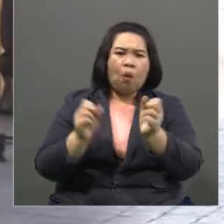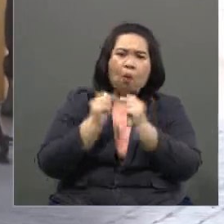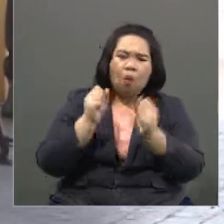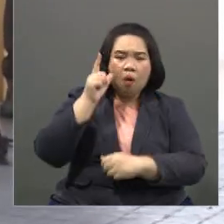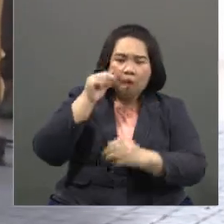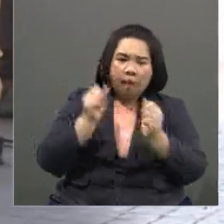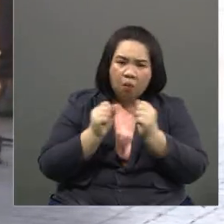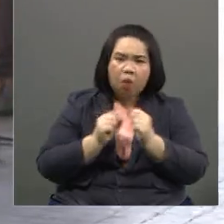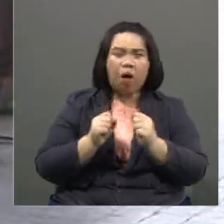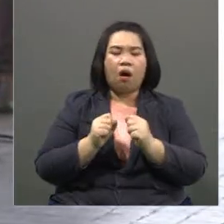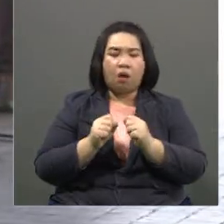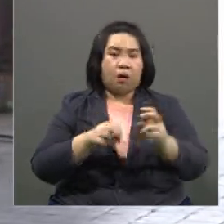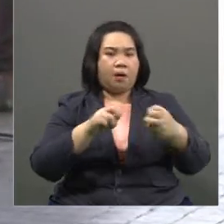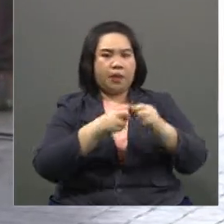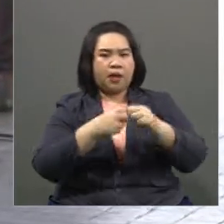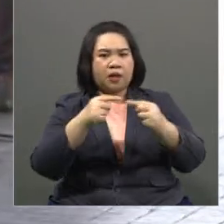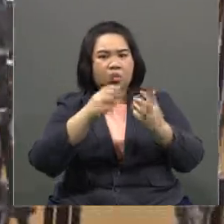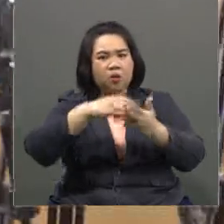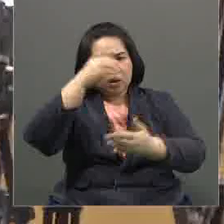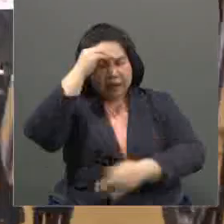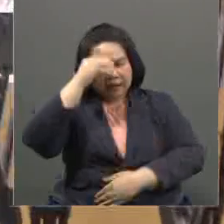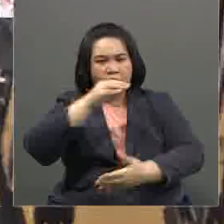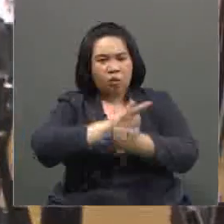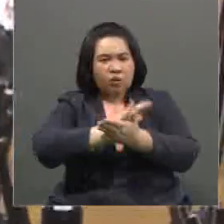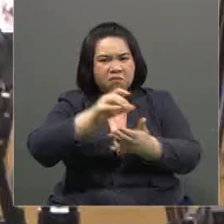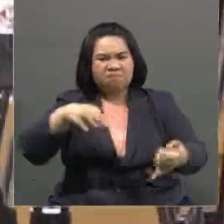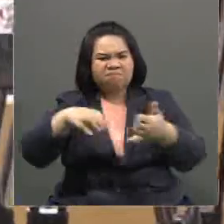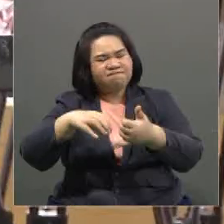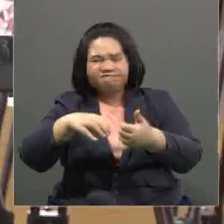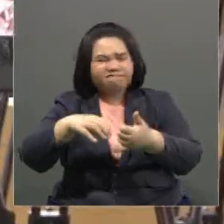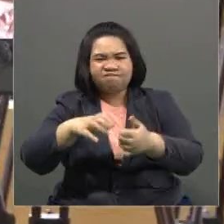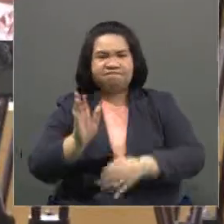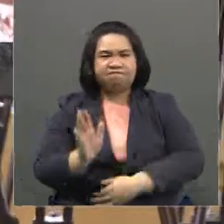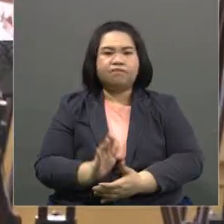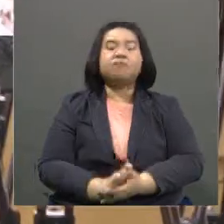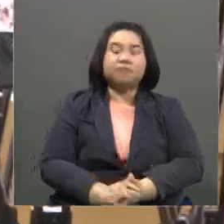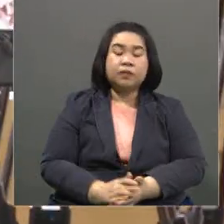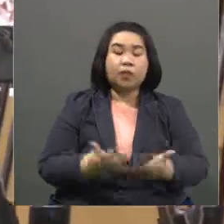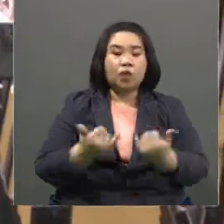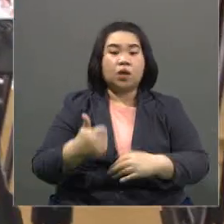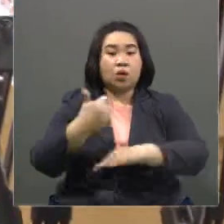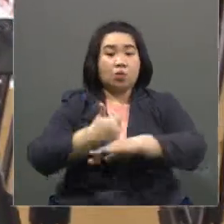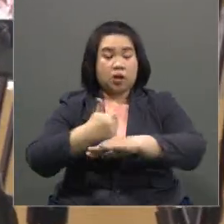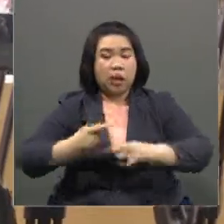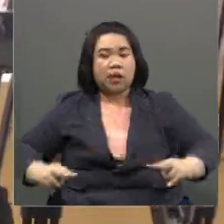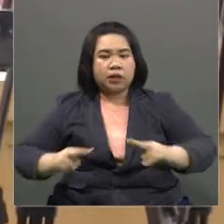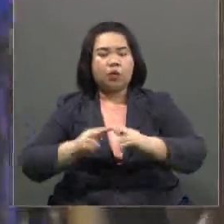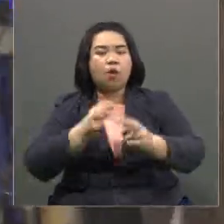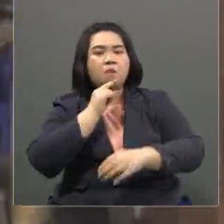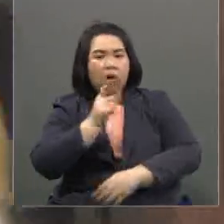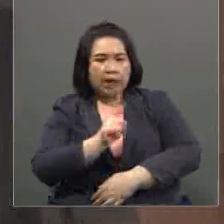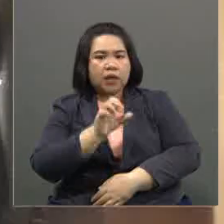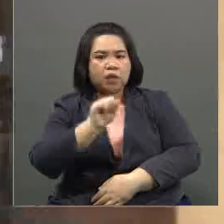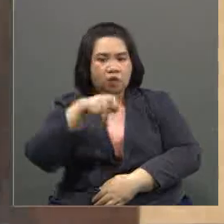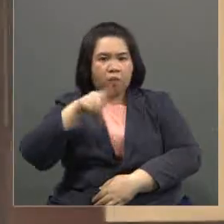ขอให้ดูแลเรื่องของการเรียนเพราะว่าน้องเนี่ยยังไม่พร้อมที่จะไปโรงเรียนนะคะซึ่งทางรัฐมนตรีก็สั่งการบอกให้ทางสปฐเนี่ยเข้าไปดู